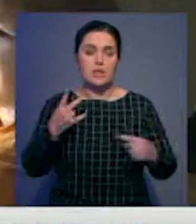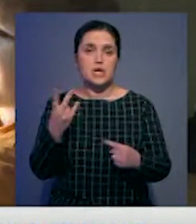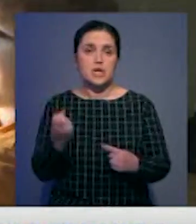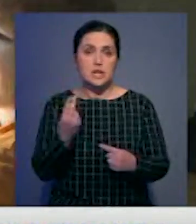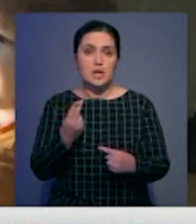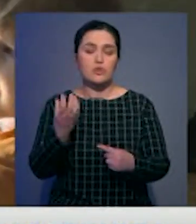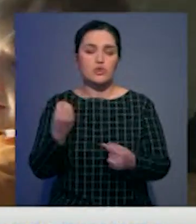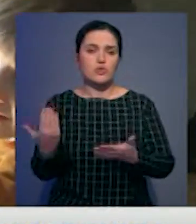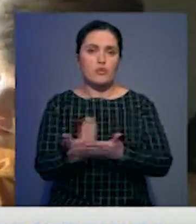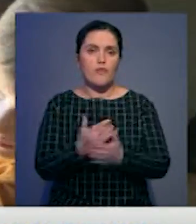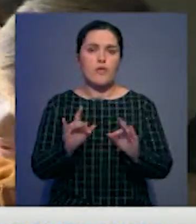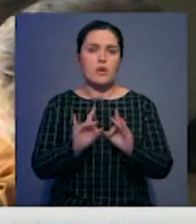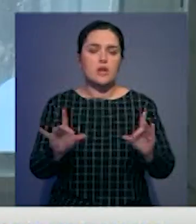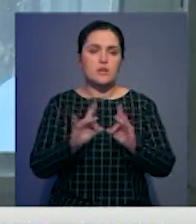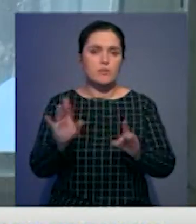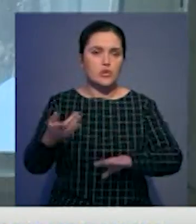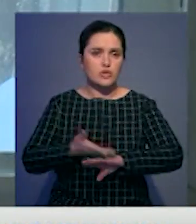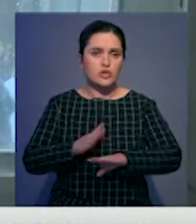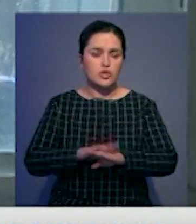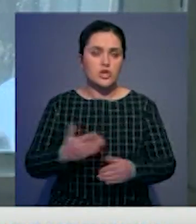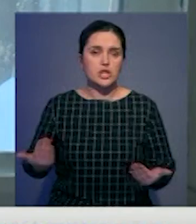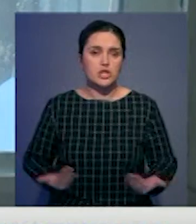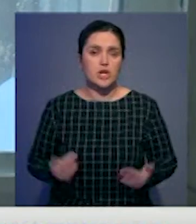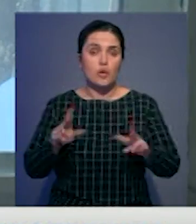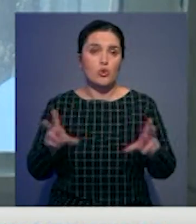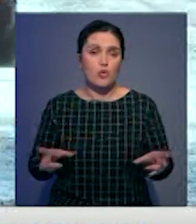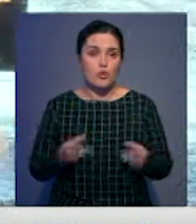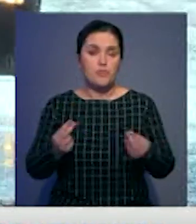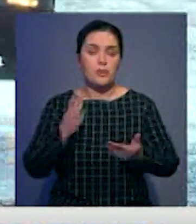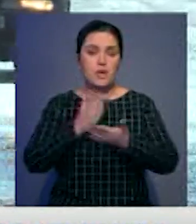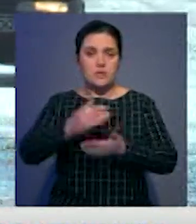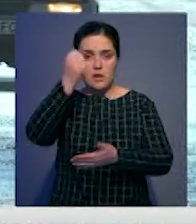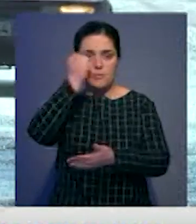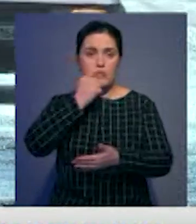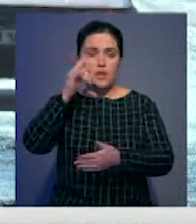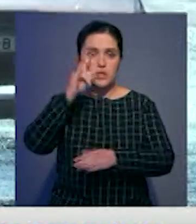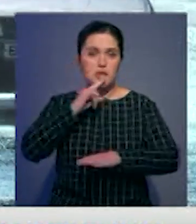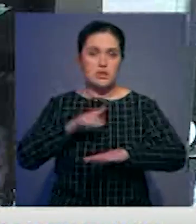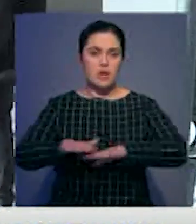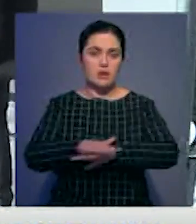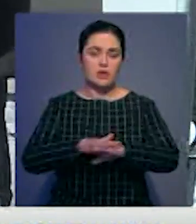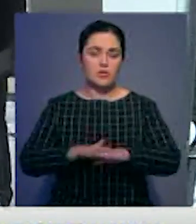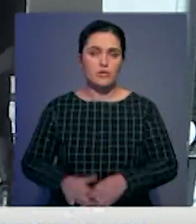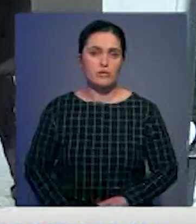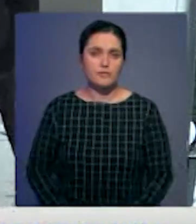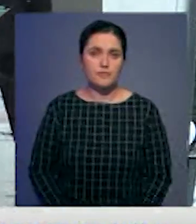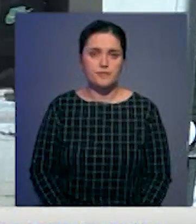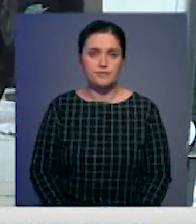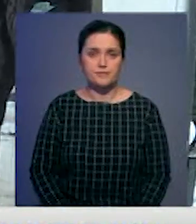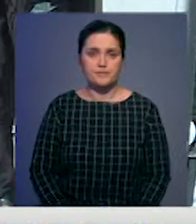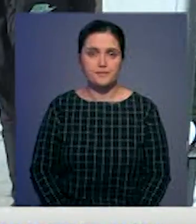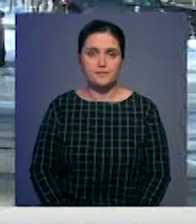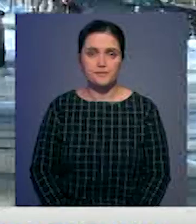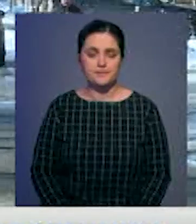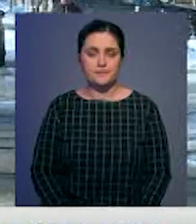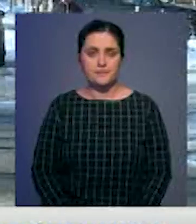снова поведает о своей непростой судьбе и чудесном спасении, которым обязан казахскому народу. Адильхан Сахари, Куаныш Тергенбаев,